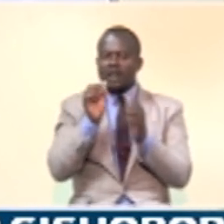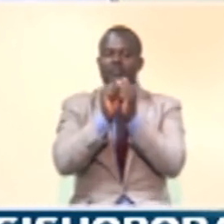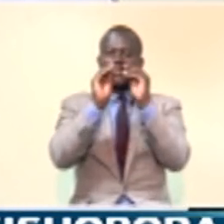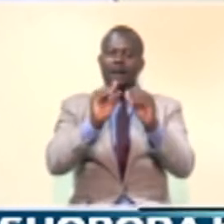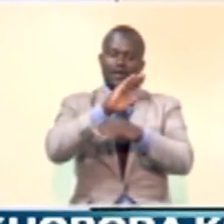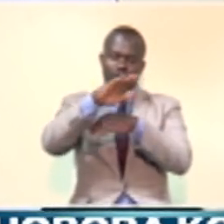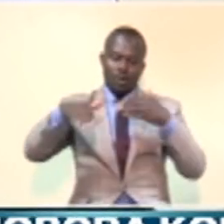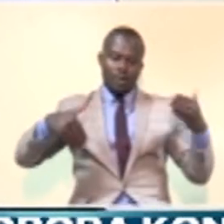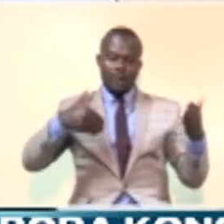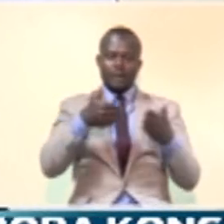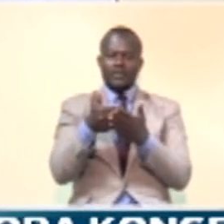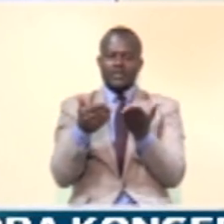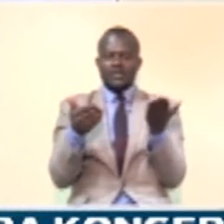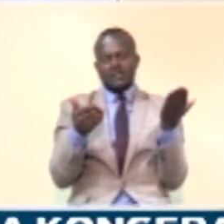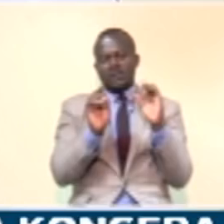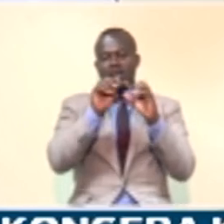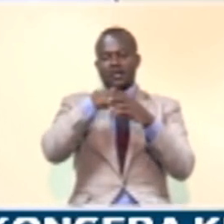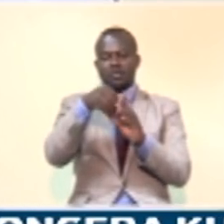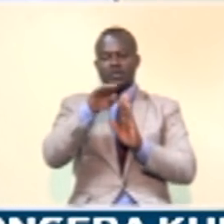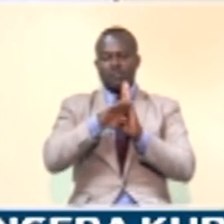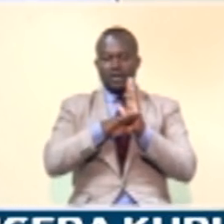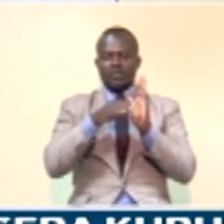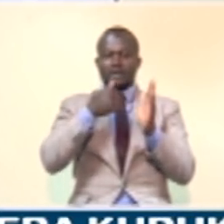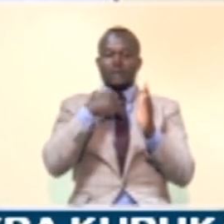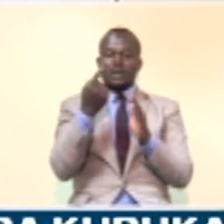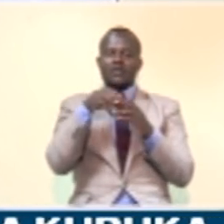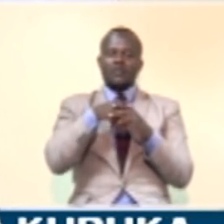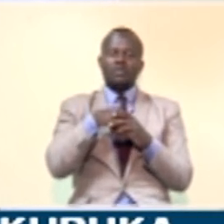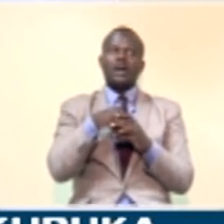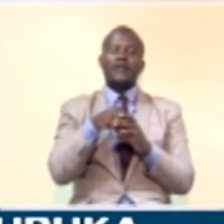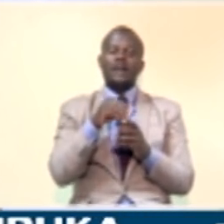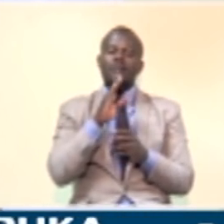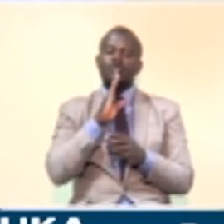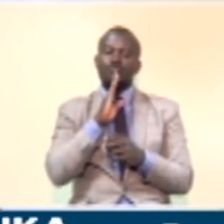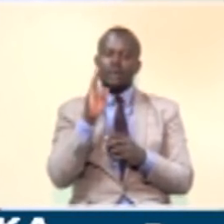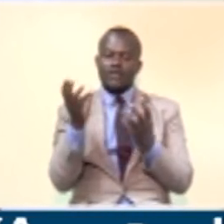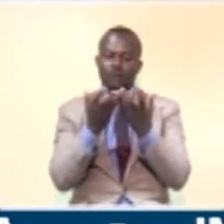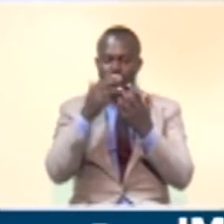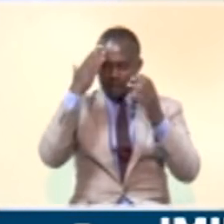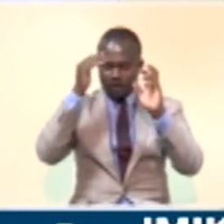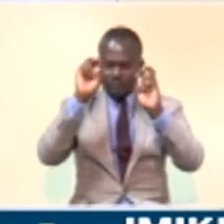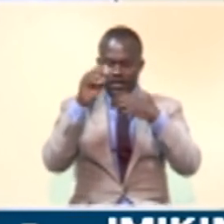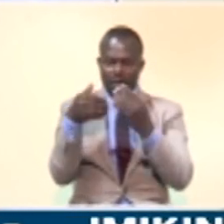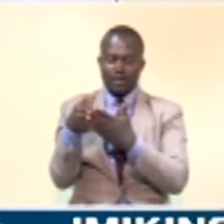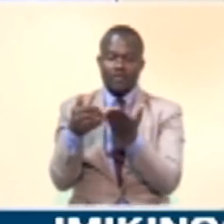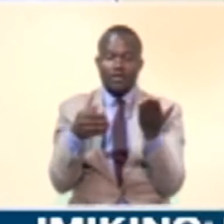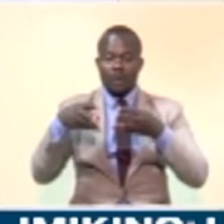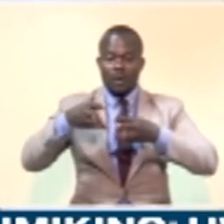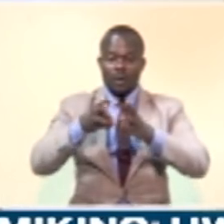bose bajya muri iyo gahunda tugira rimwe mu cyumweru ijyanye no kugira ngo